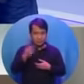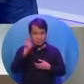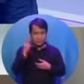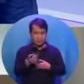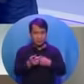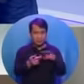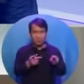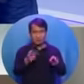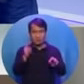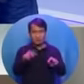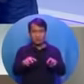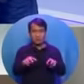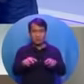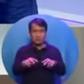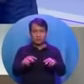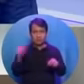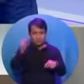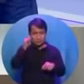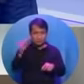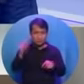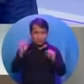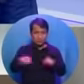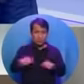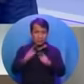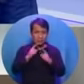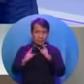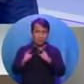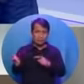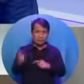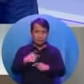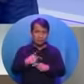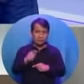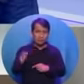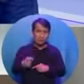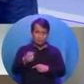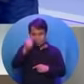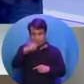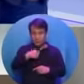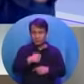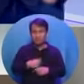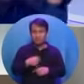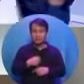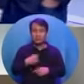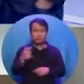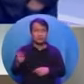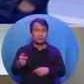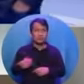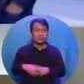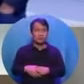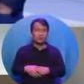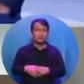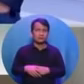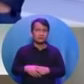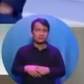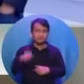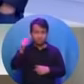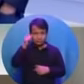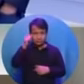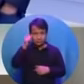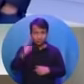si... Yung si Tony po, ay gusto ko po siyang makausap at mahingi po ako ng pasensya. Oh, sige. Kausapin natin si, andiyan ba si